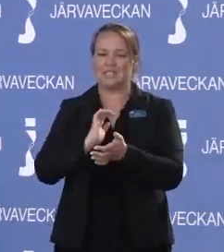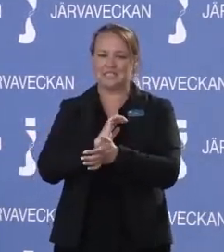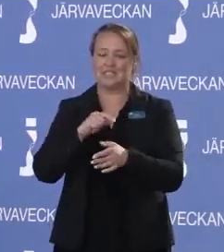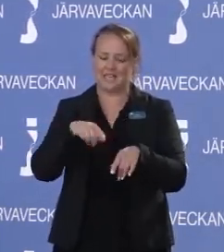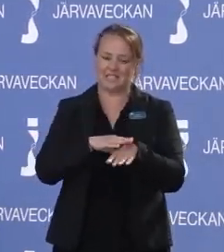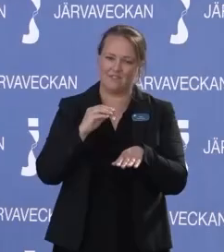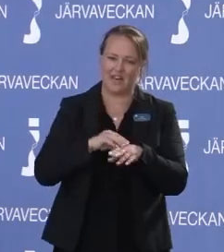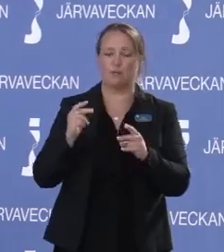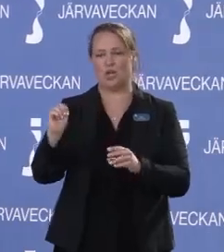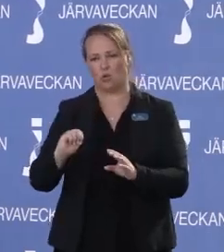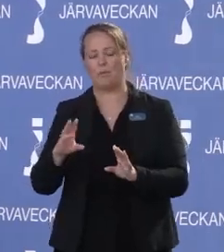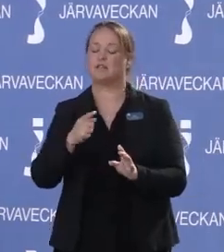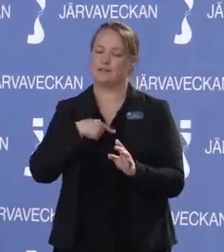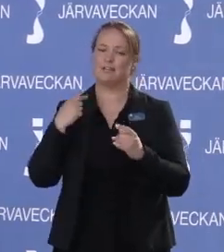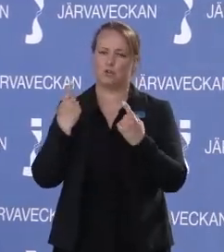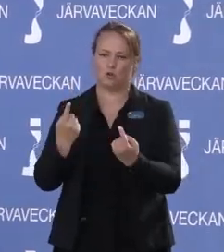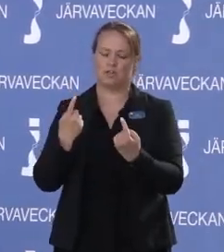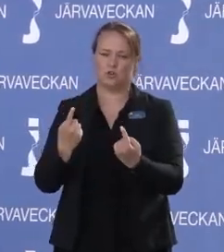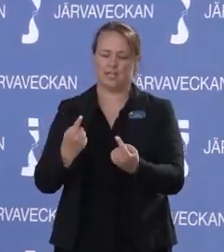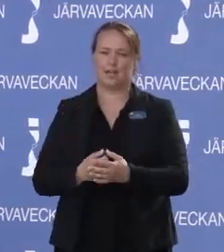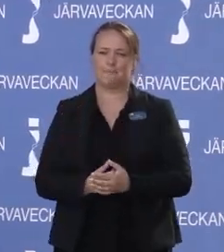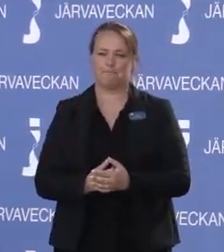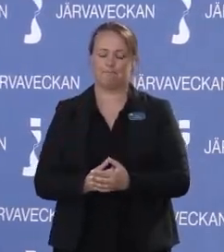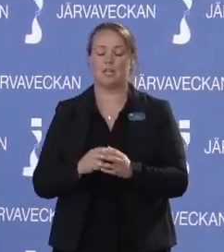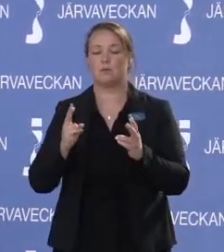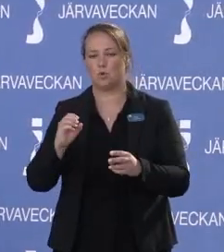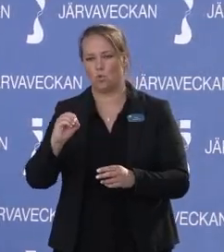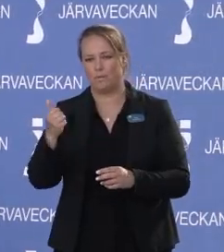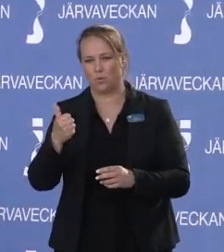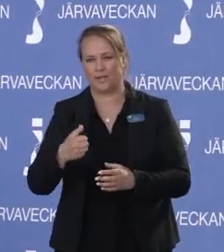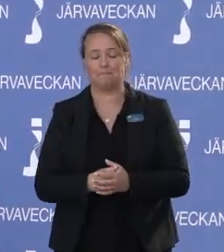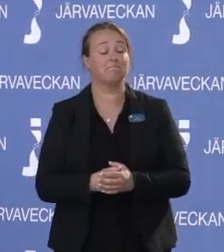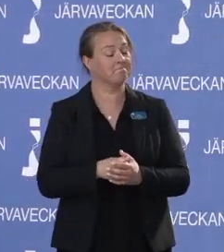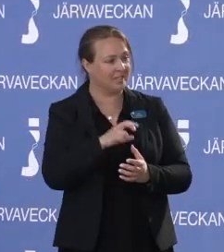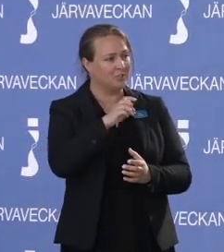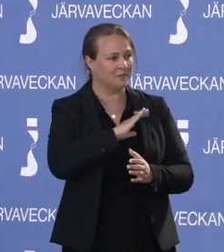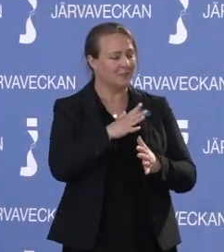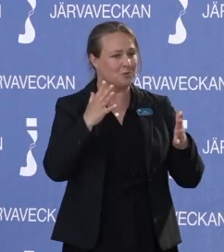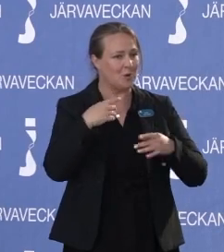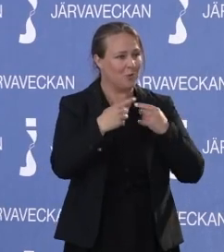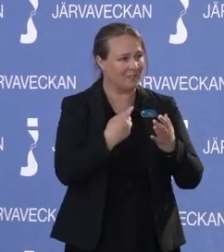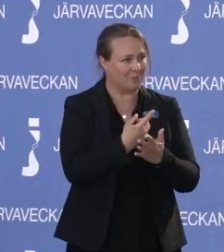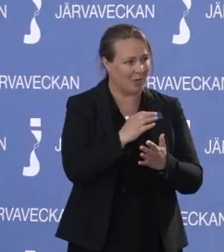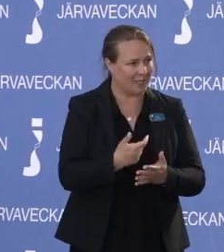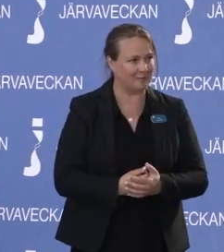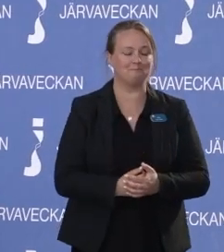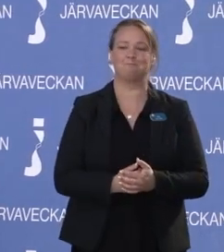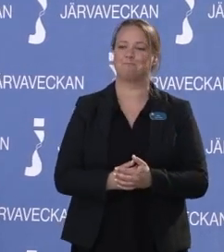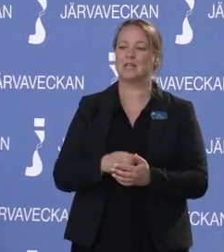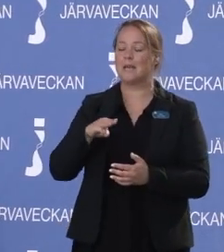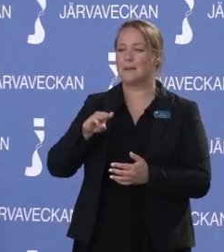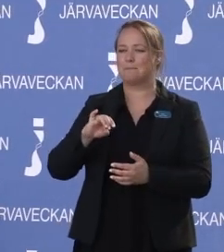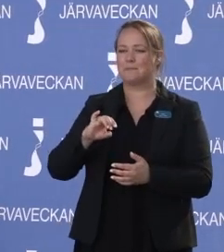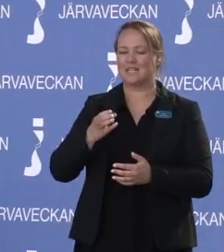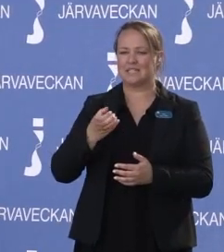är vi unika. Som oberoende kanal. Stora utvecklingsmöjligheter låter det som. Michel Kadir, du är Sverigechef för